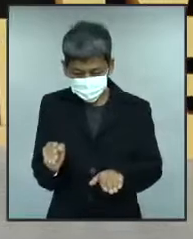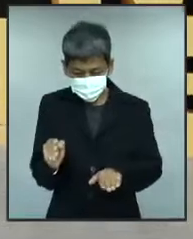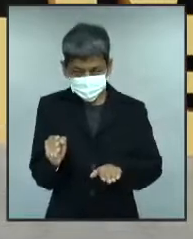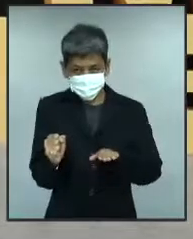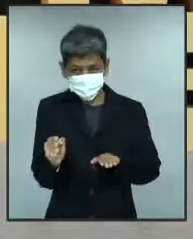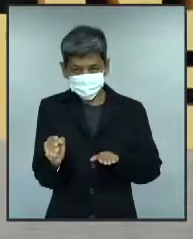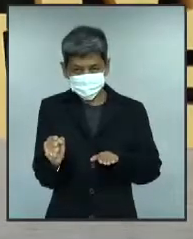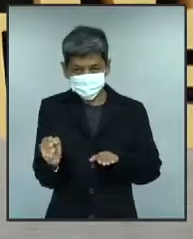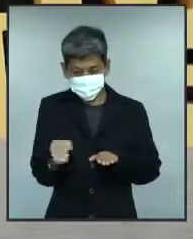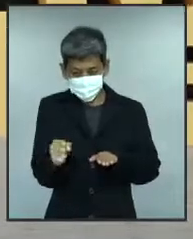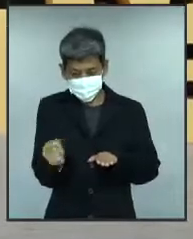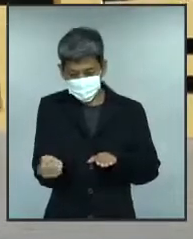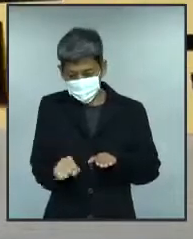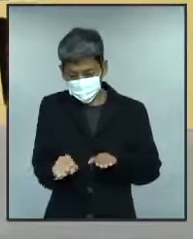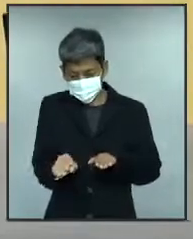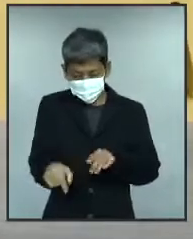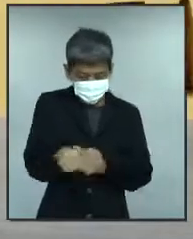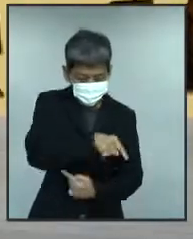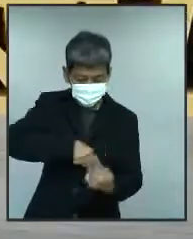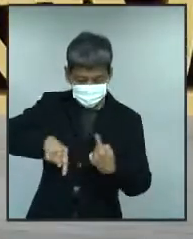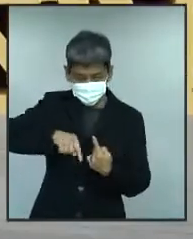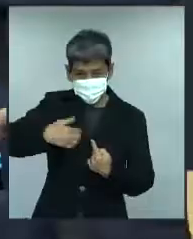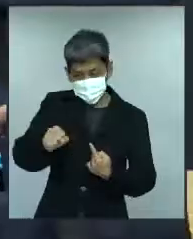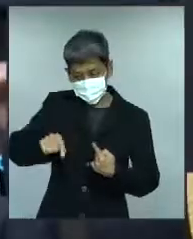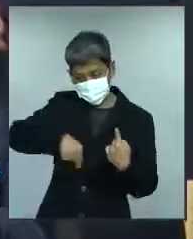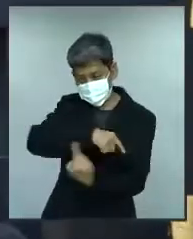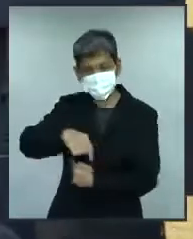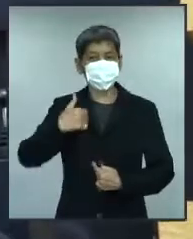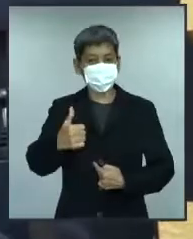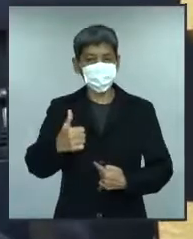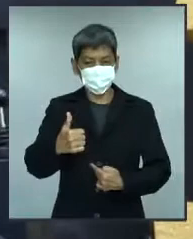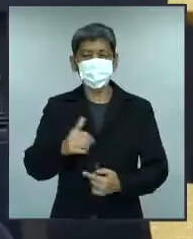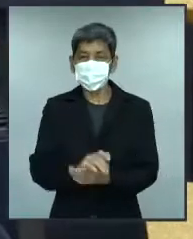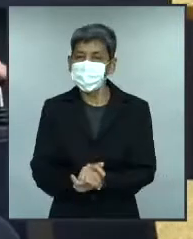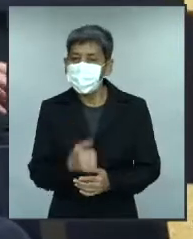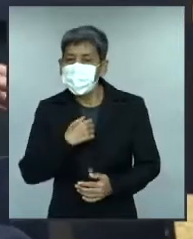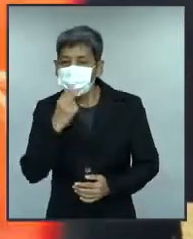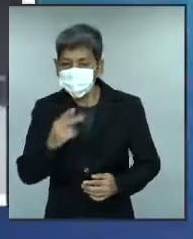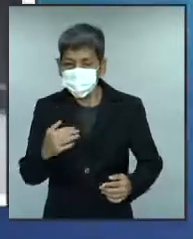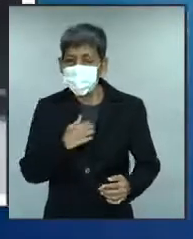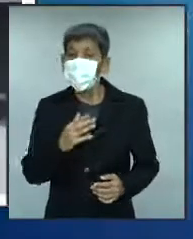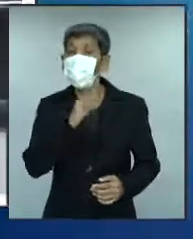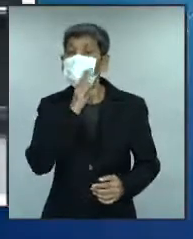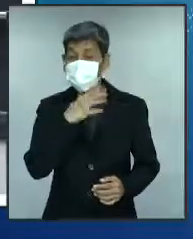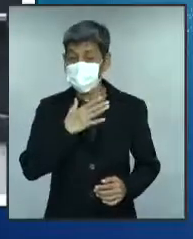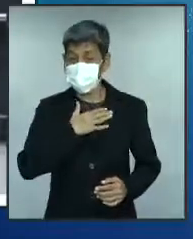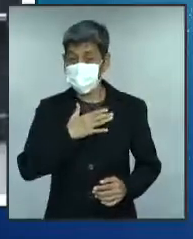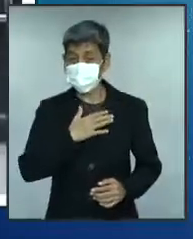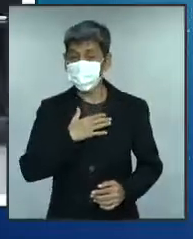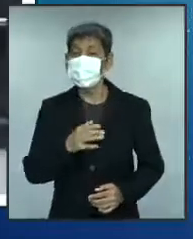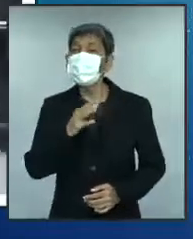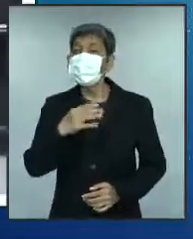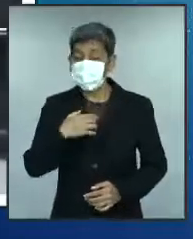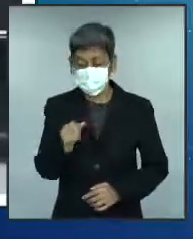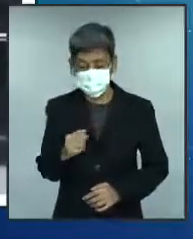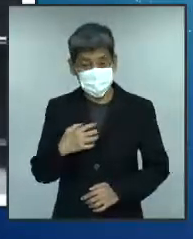ก็สามารถทำได ้ก็คือมอเตอร์ทำงานแยกก ัน ใช่ใช่มอเตอร์ทำงานแยกกันสองฝั่งเพราะนั้นเองเนี่ยตอนที่เราสับบังคับ